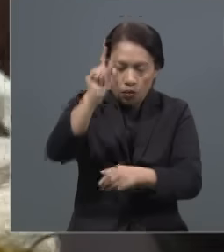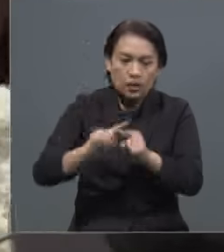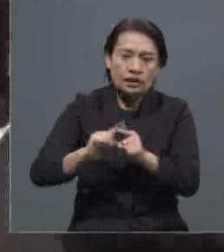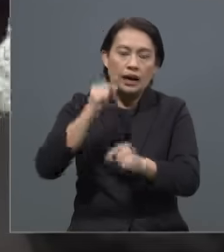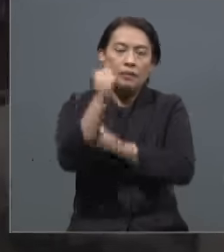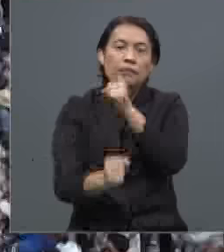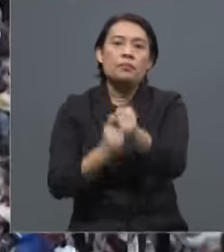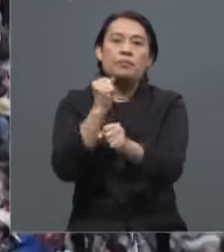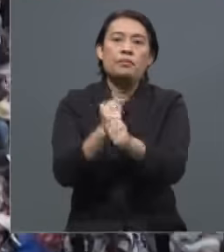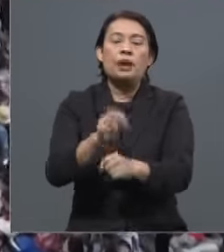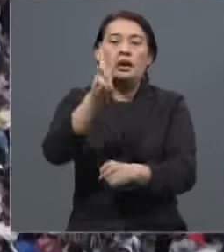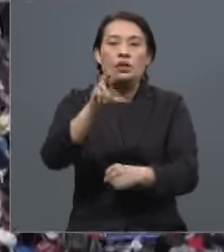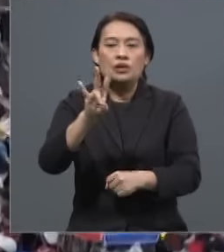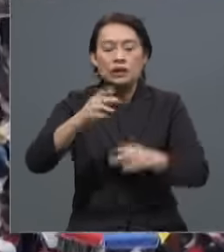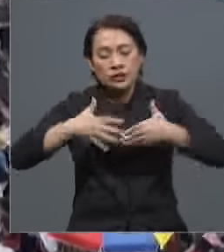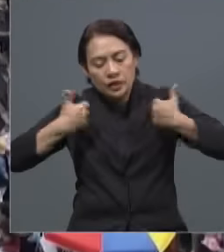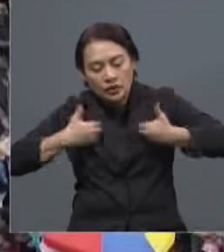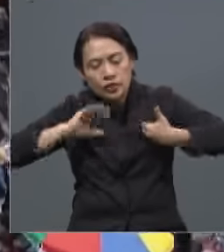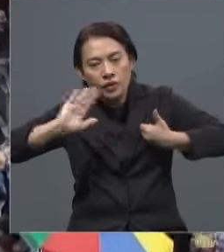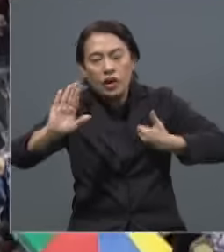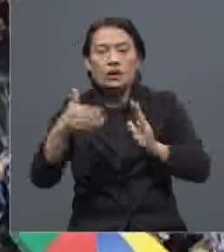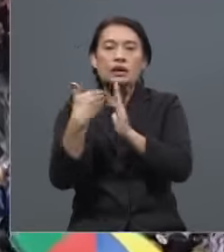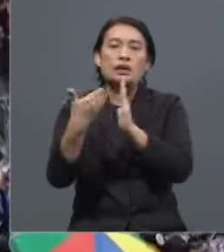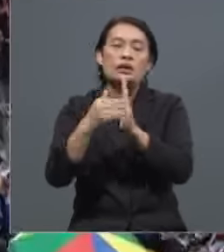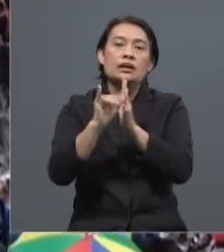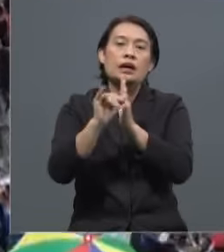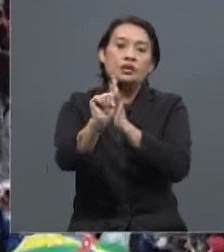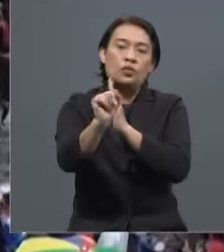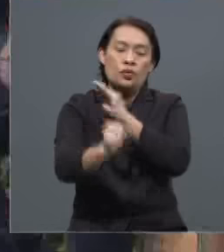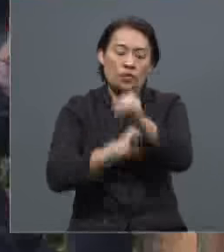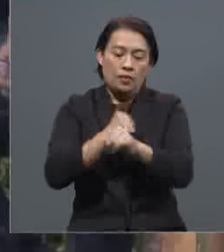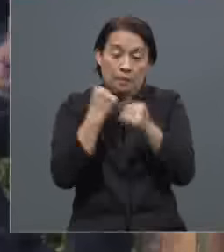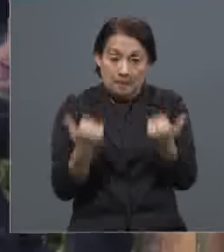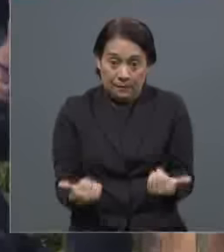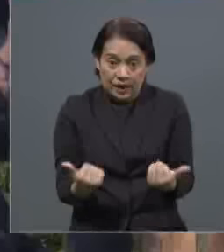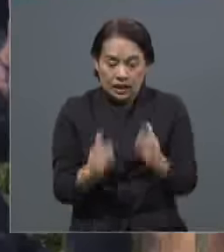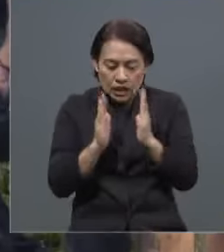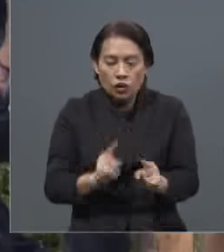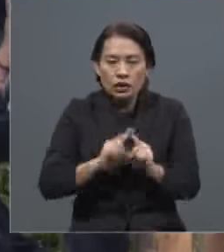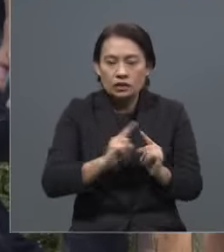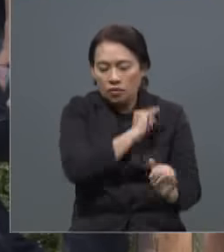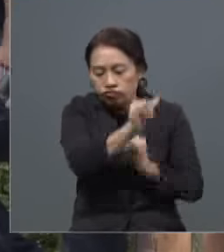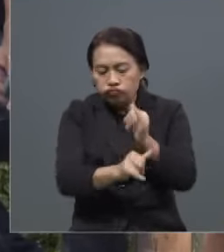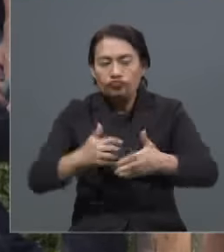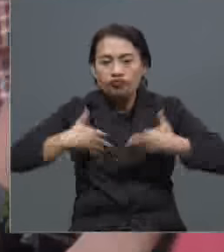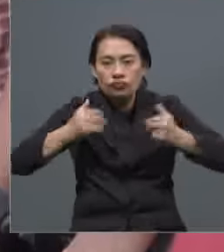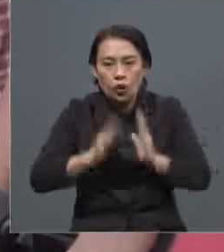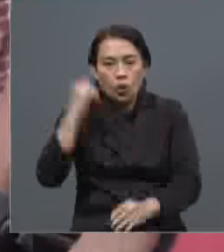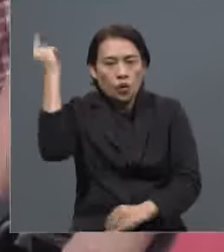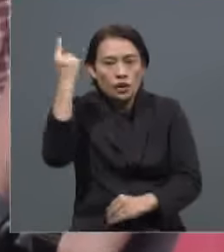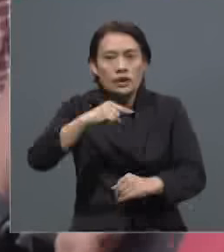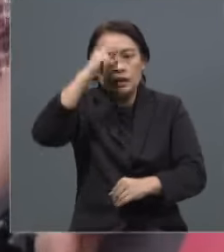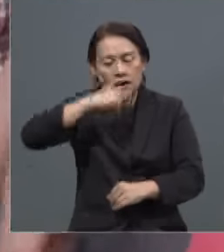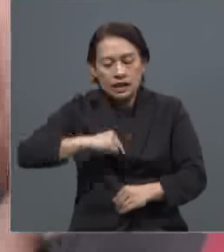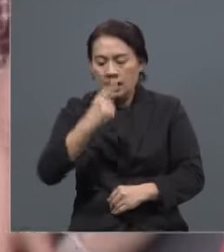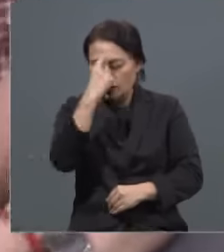ประเพณีม่วนซื่นของพี่น้องชาวยโสธรครับซึ่งในปีนี้คนมาร่วมงานกันอย่างคึกคักครับทั้งนักท่องเที่ยวทั้งชาวไท